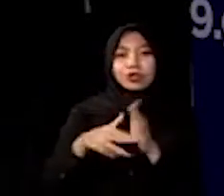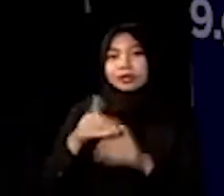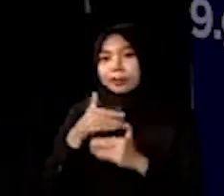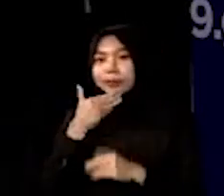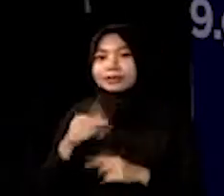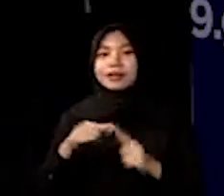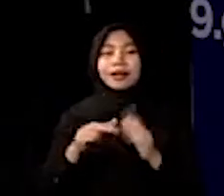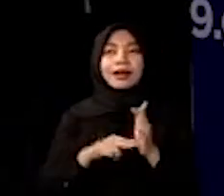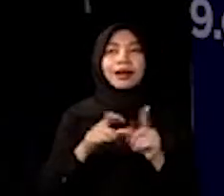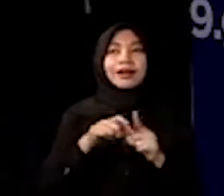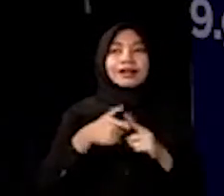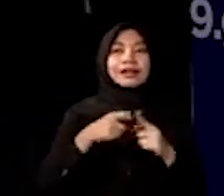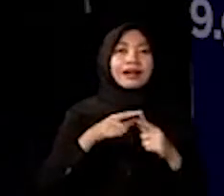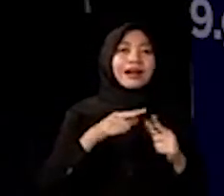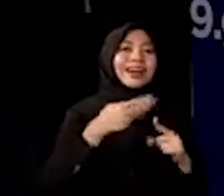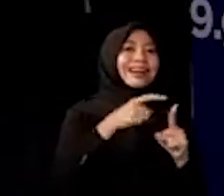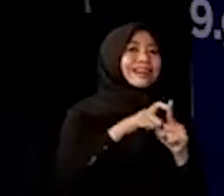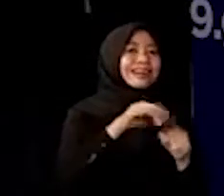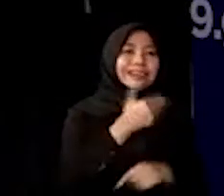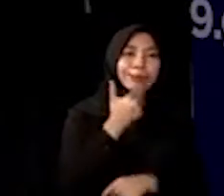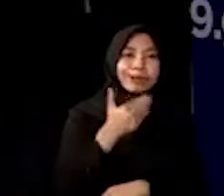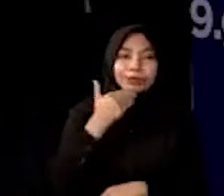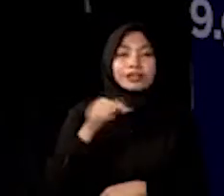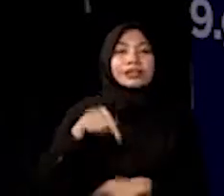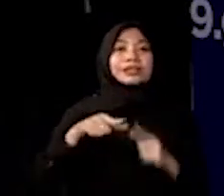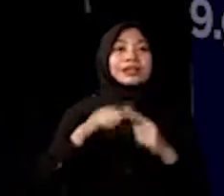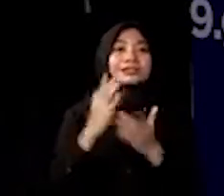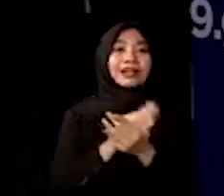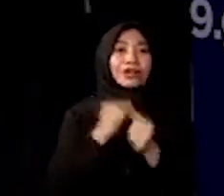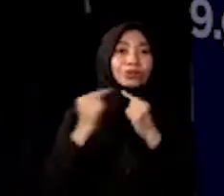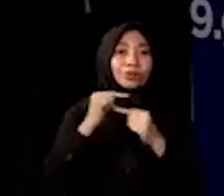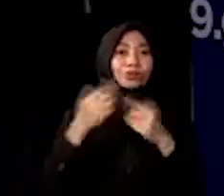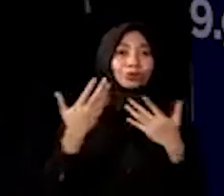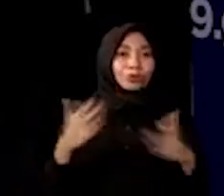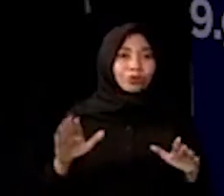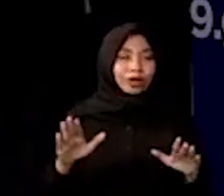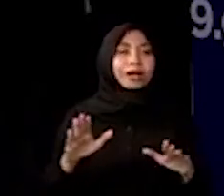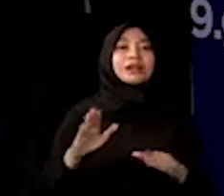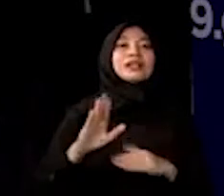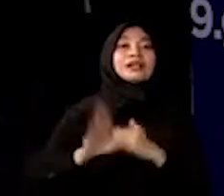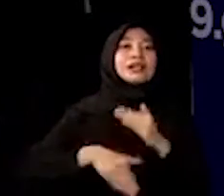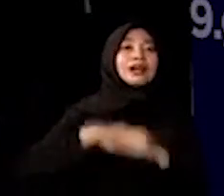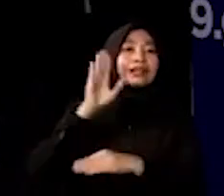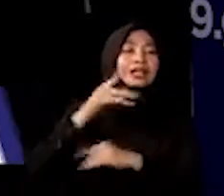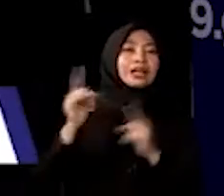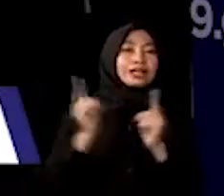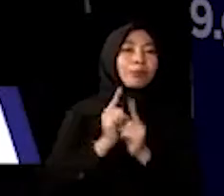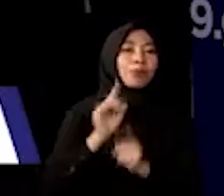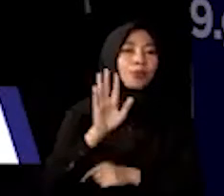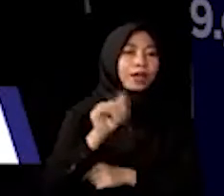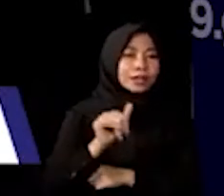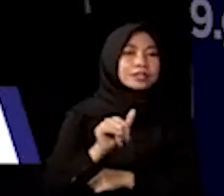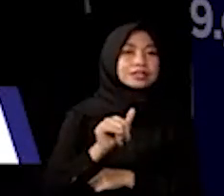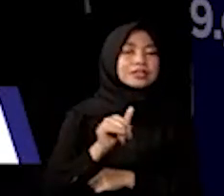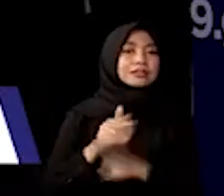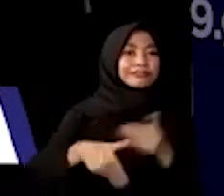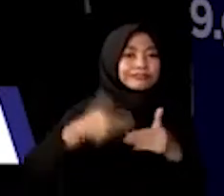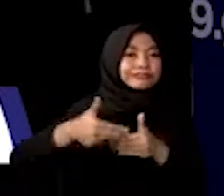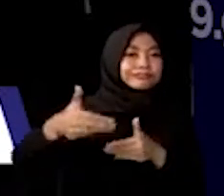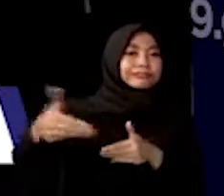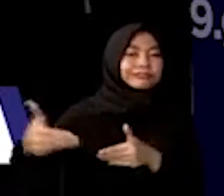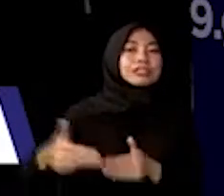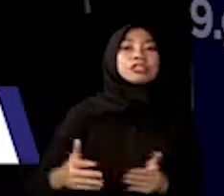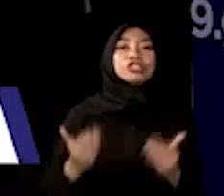kasih Pak Andika Terima kasih Pak Gatot Edi itulah akhir dari perjumpaan kita kita berjumpa kembali pada periode yang